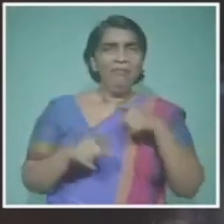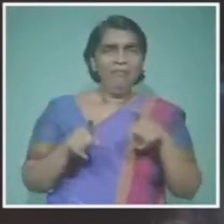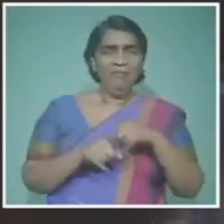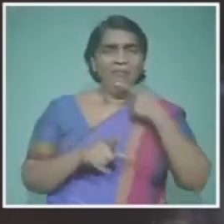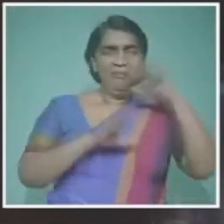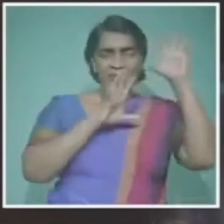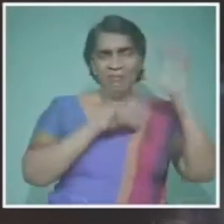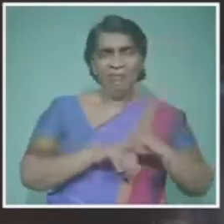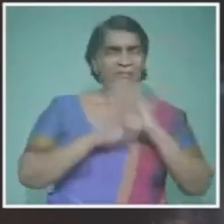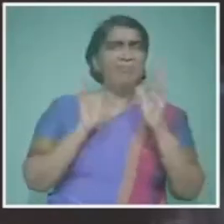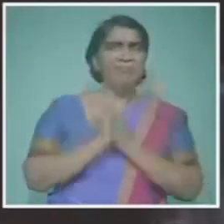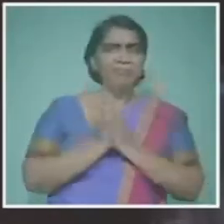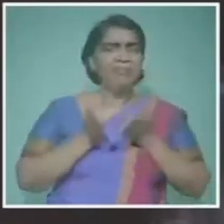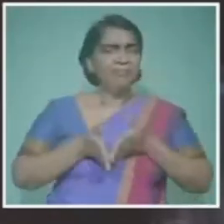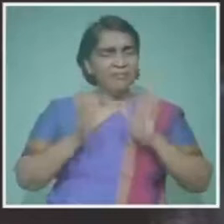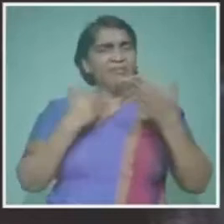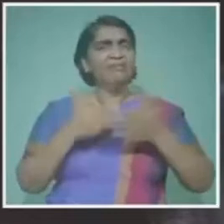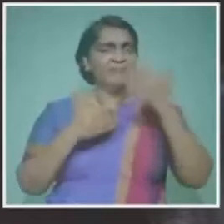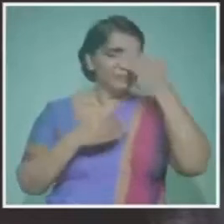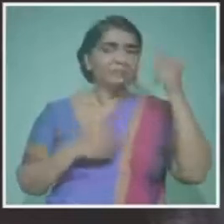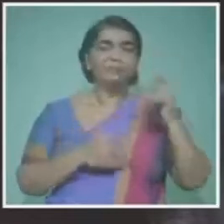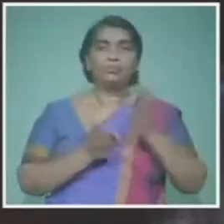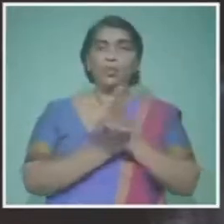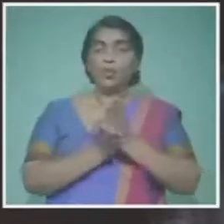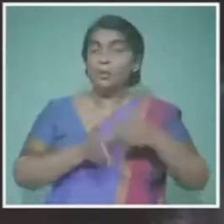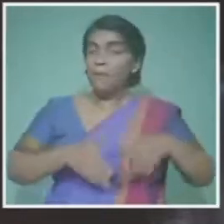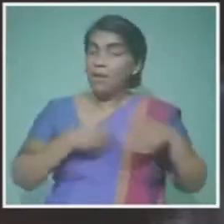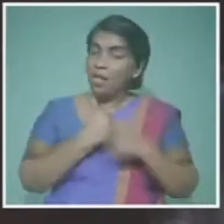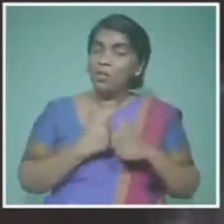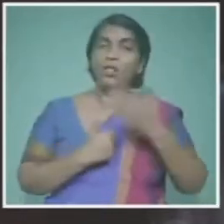තේ ගේන්නට ඕනම නැ අර ගමන් මාර්ගය ඇදුවා. කෝච්චි මාර්ගය ඇදුවා.